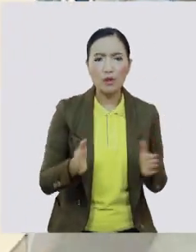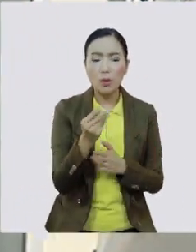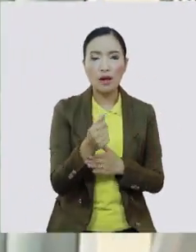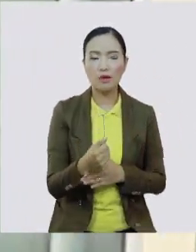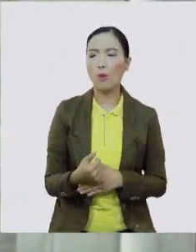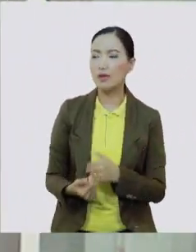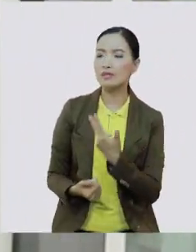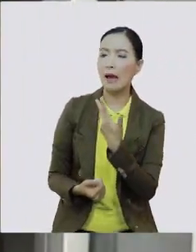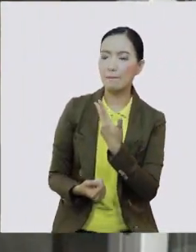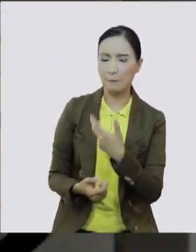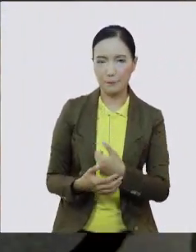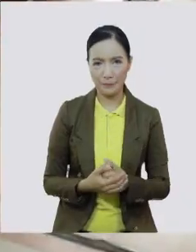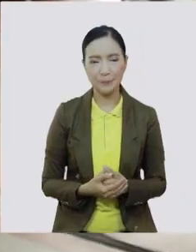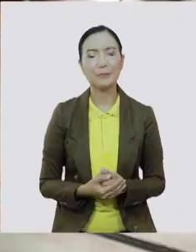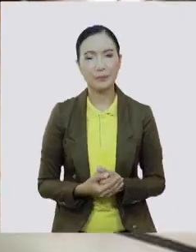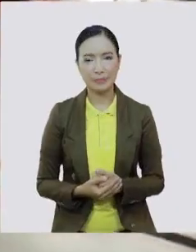งก็3คนค่ะ 3คน